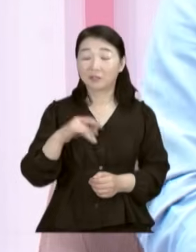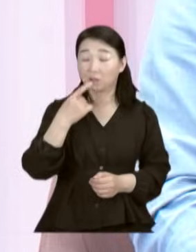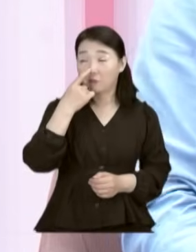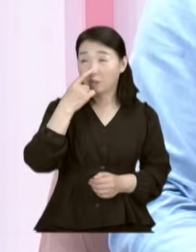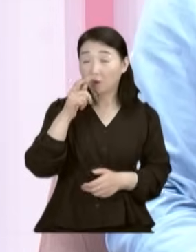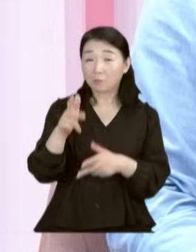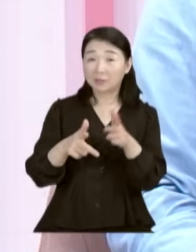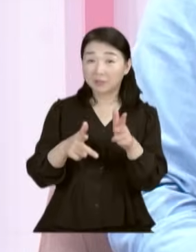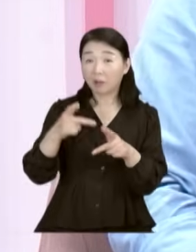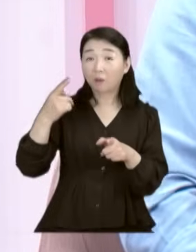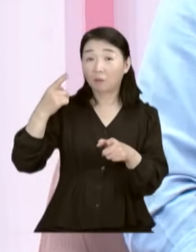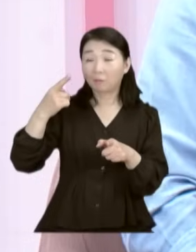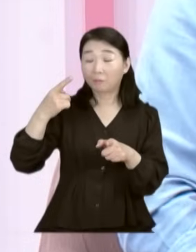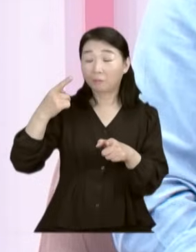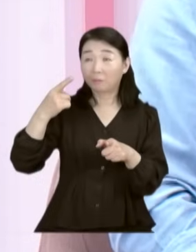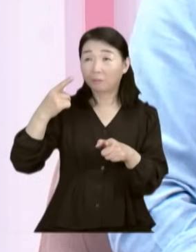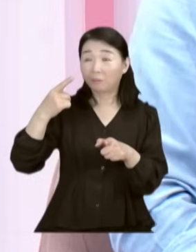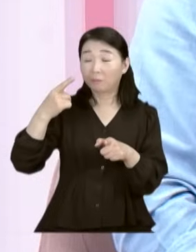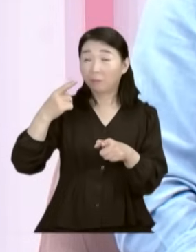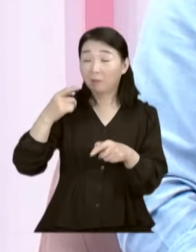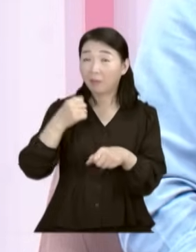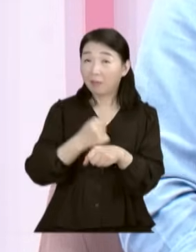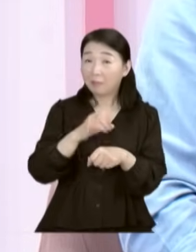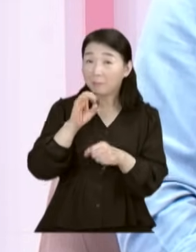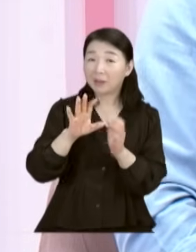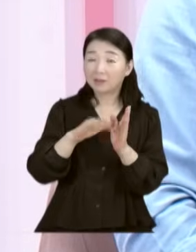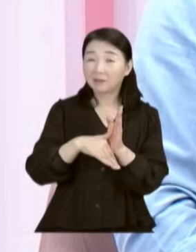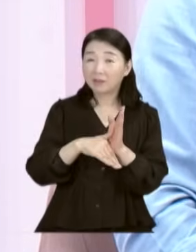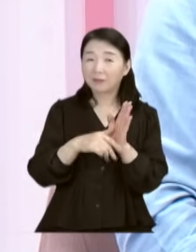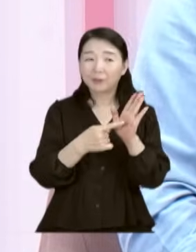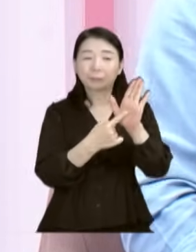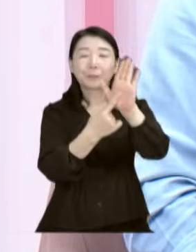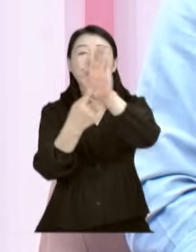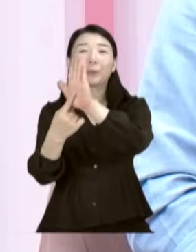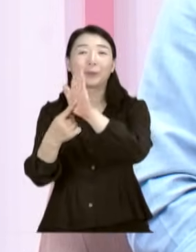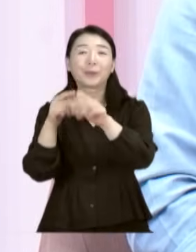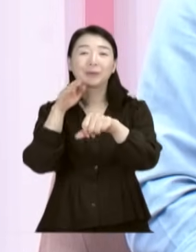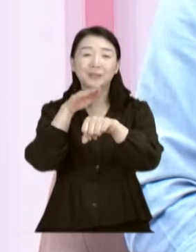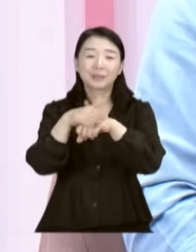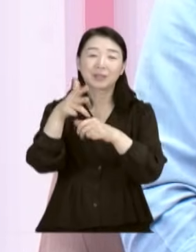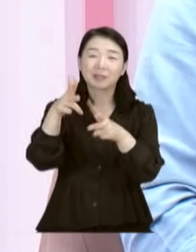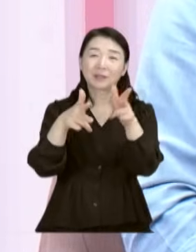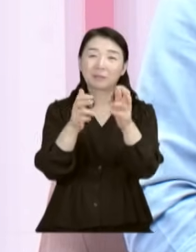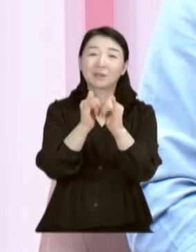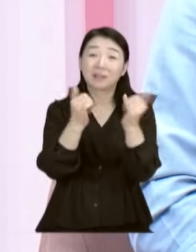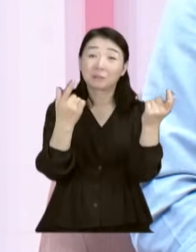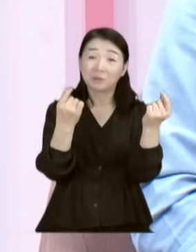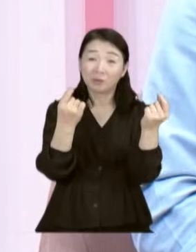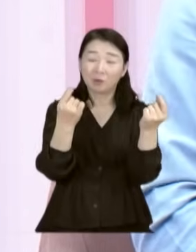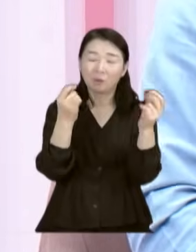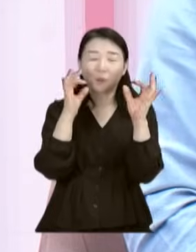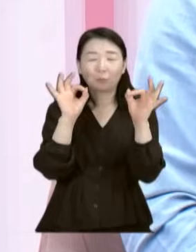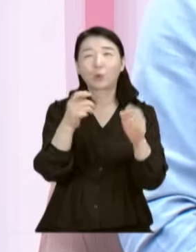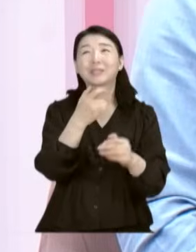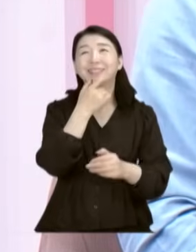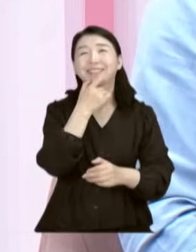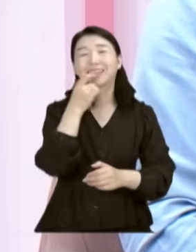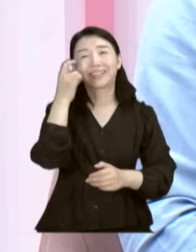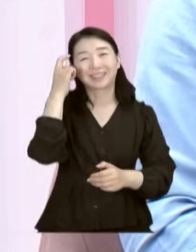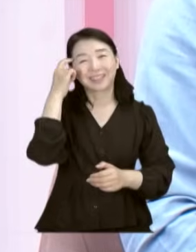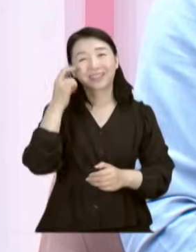커피 사업을 한다고 했을 때 그냥 보여지기 시계 이제 그런 사업하는 사람처럼 보이지 않았으면